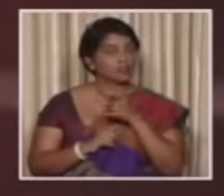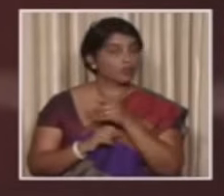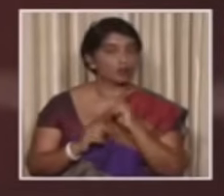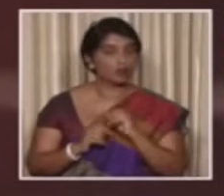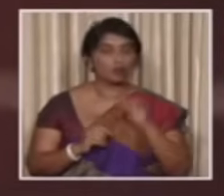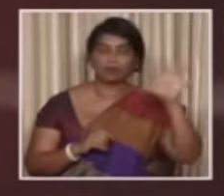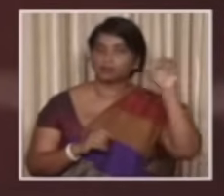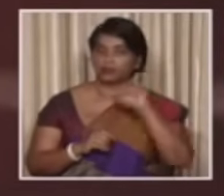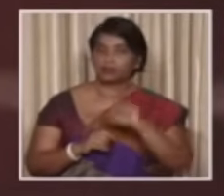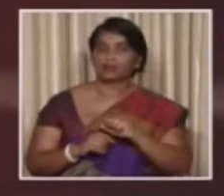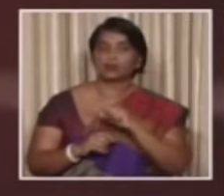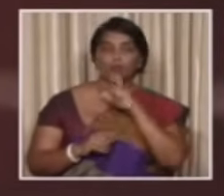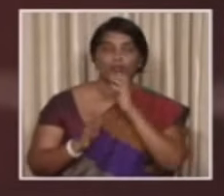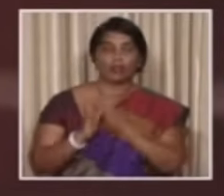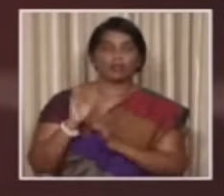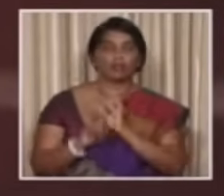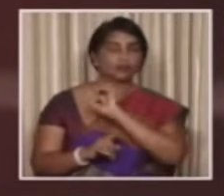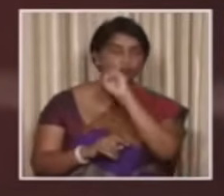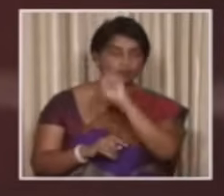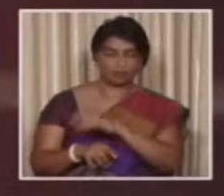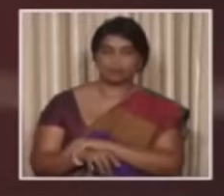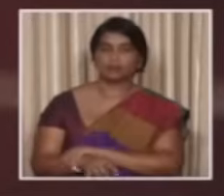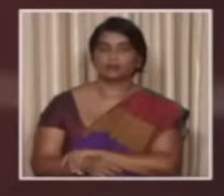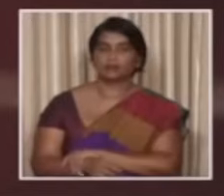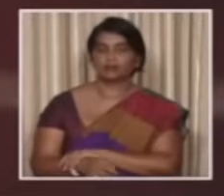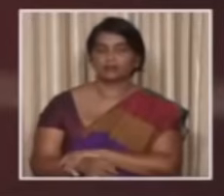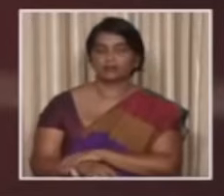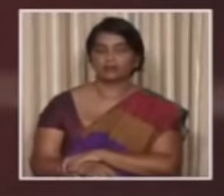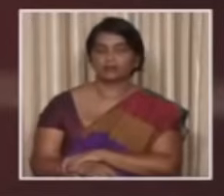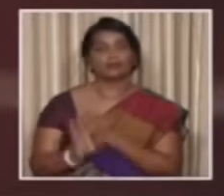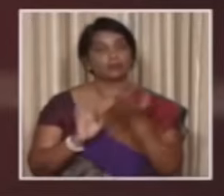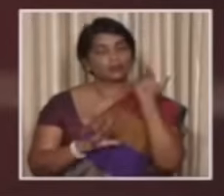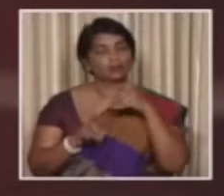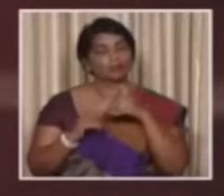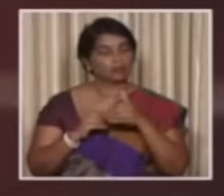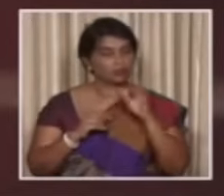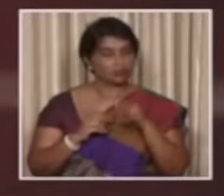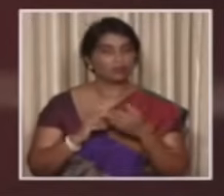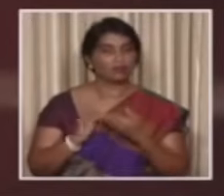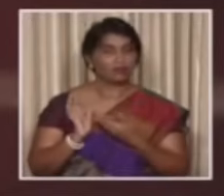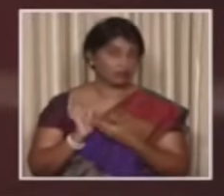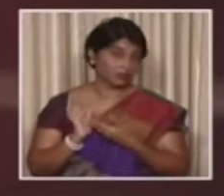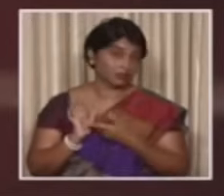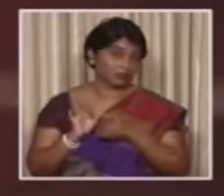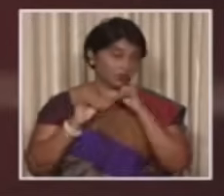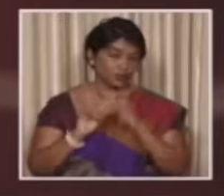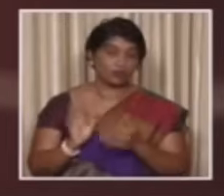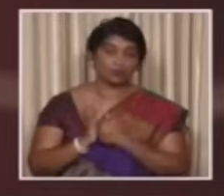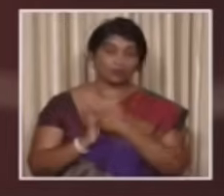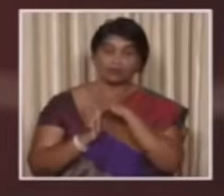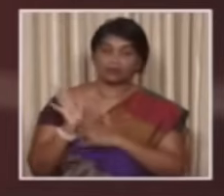කරේ? ඔහුව ගෙනල්ලා පත් කෙරුවා අධිකරණ ඇමති කරලා. ඉතින් ඒ ඉතිහාසයක් තියාගෙන මේ